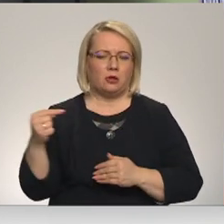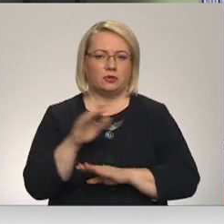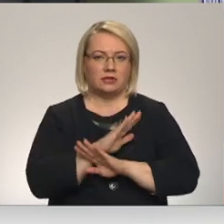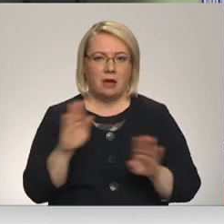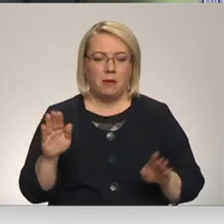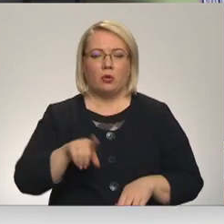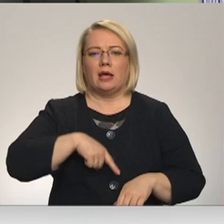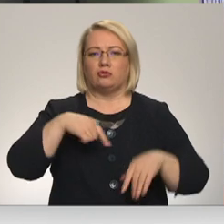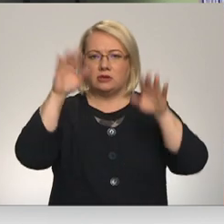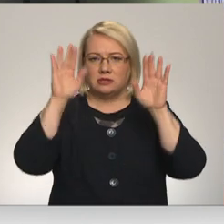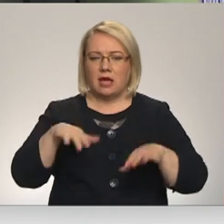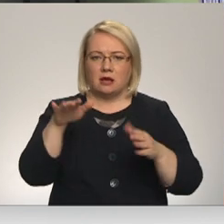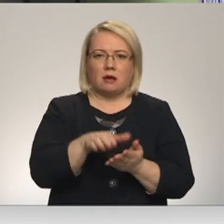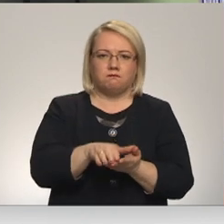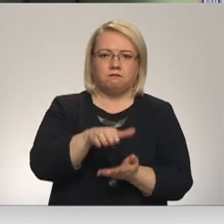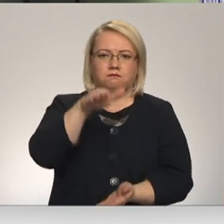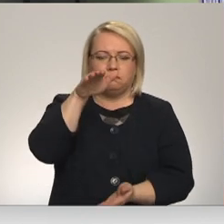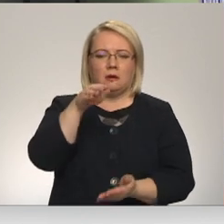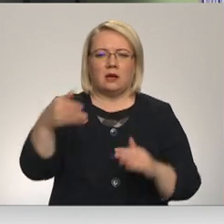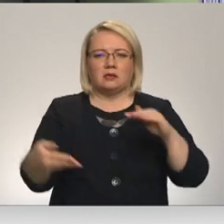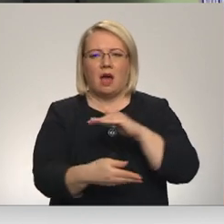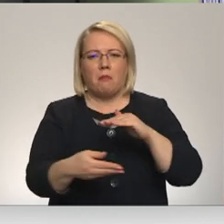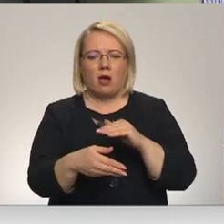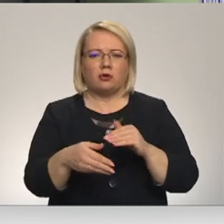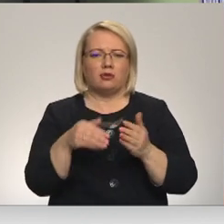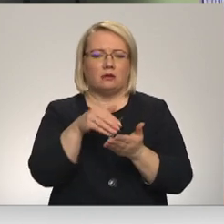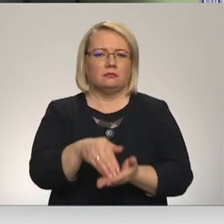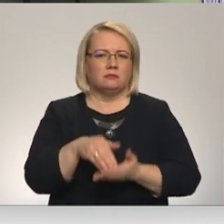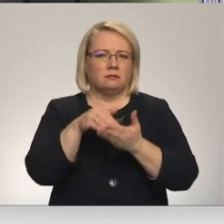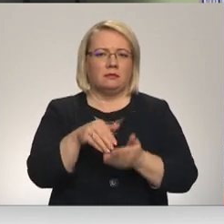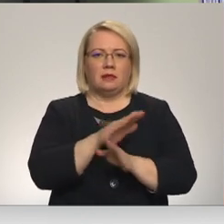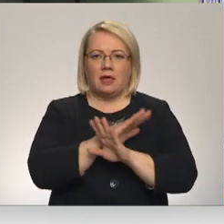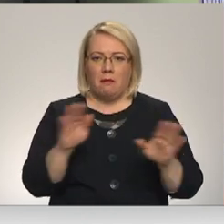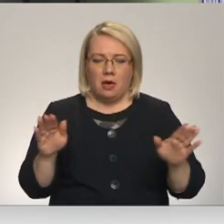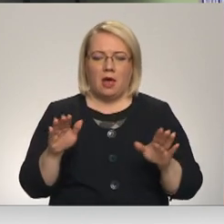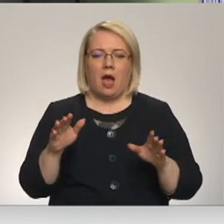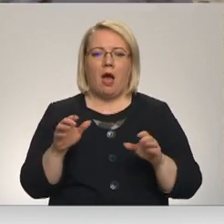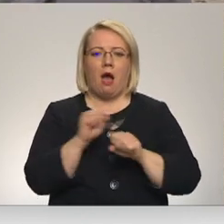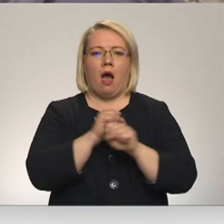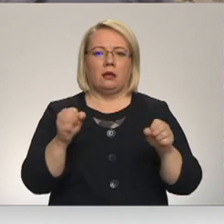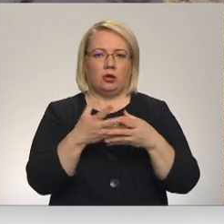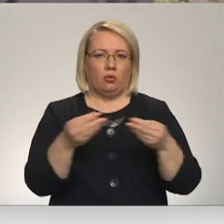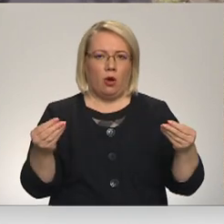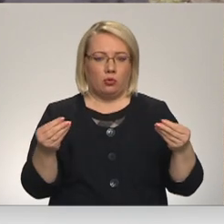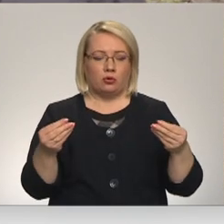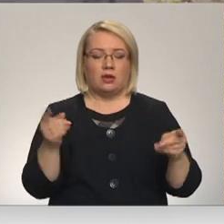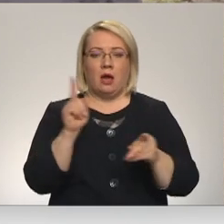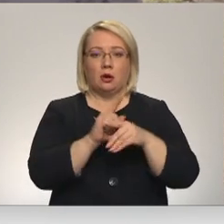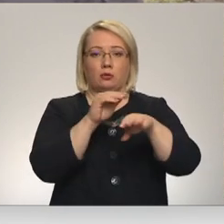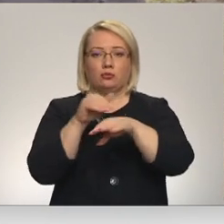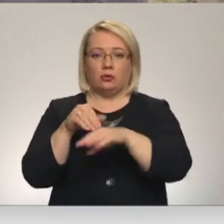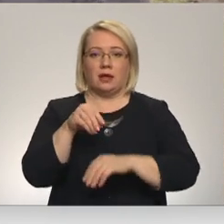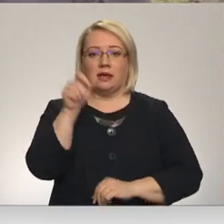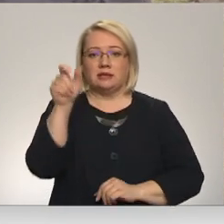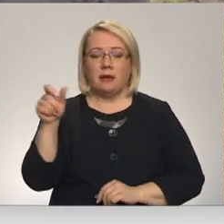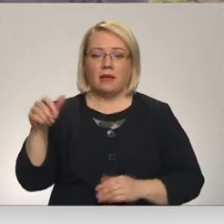ilgstošs sniegs, milzīga kāta, kas glabājās apakšā trauga, nezinu, ka jūtās, es arī jau laicīgi nokusa. Arī uzrunātie zemnieki